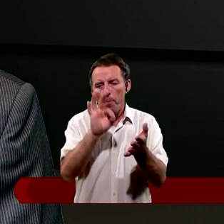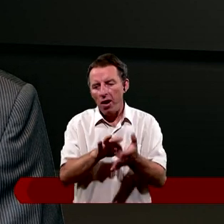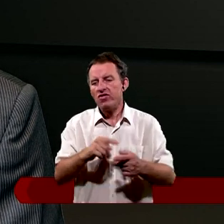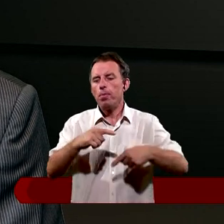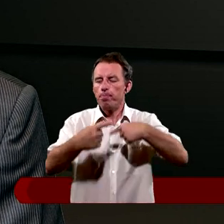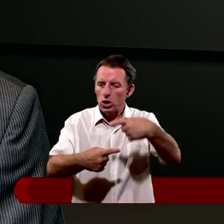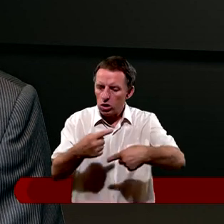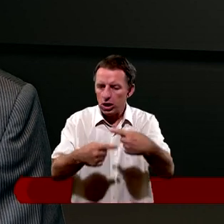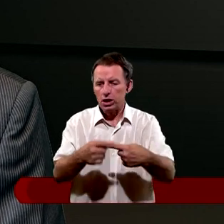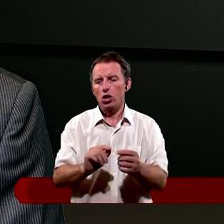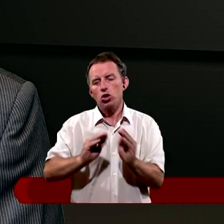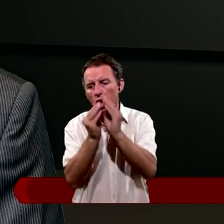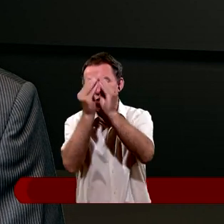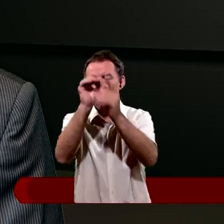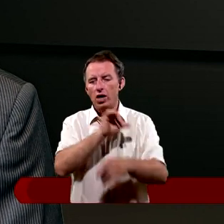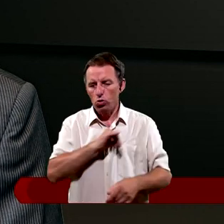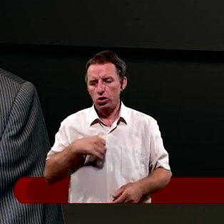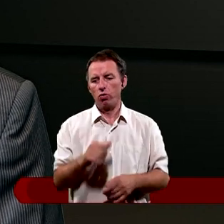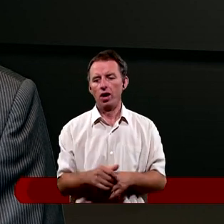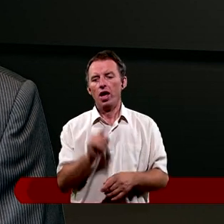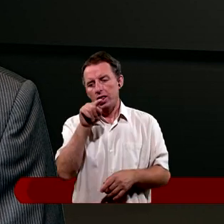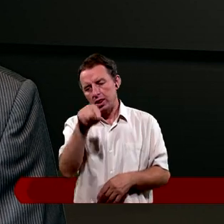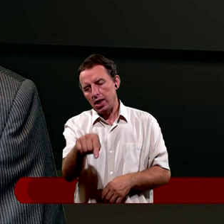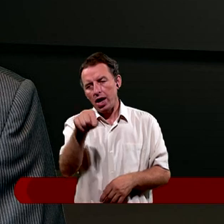procesie, o kształtowaniu się tego